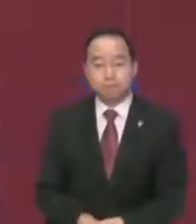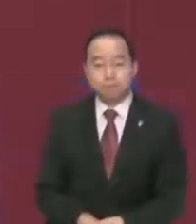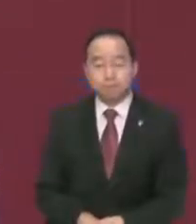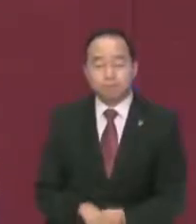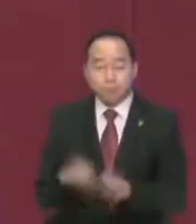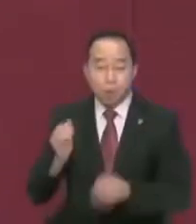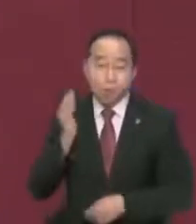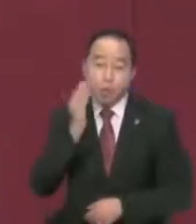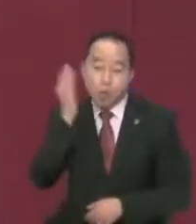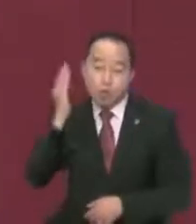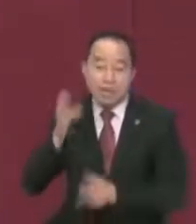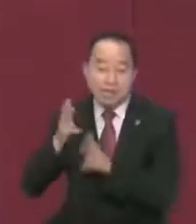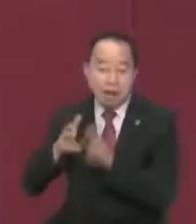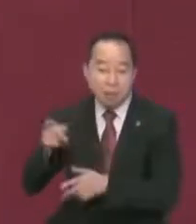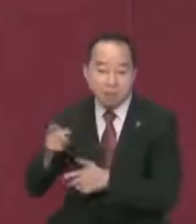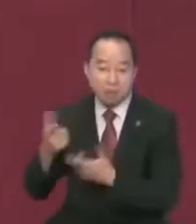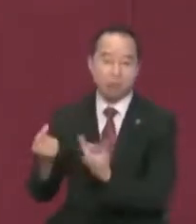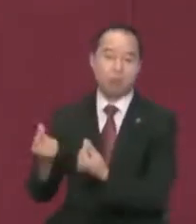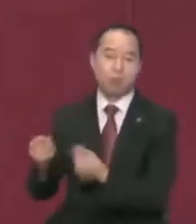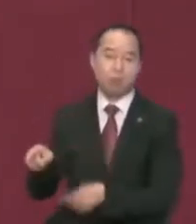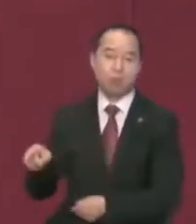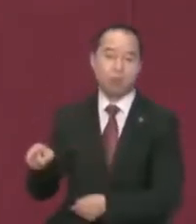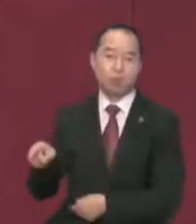녹색 전환도 선택의 여지가 없습니다.